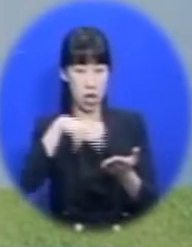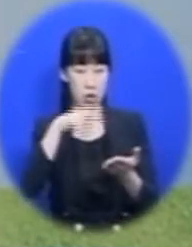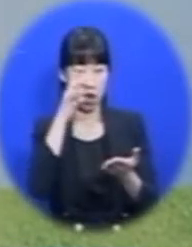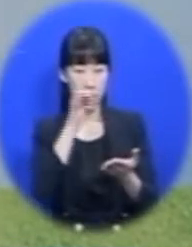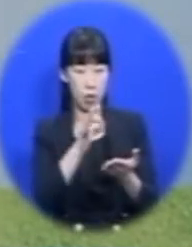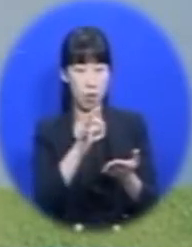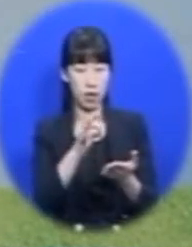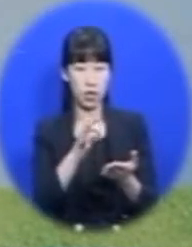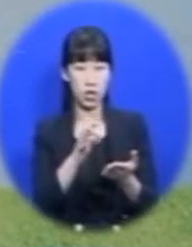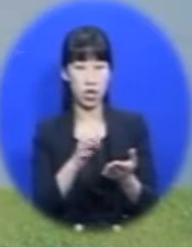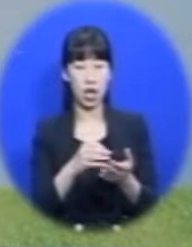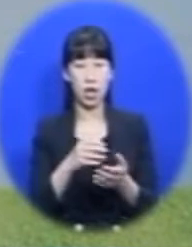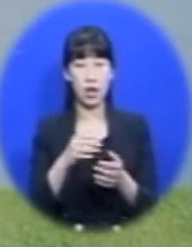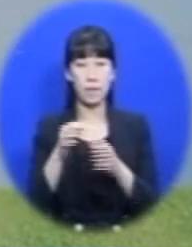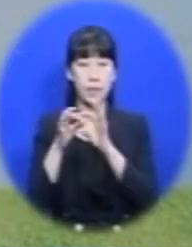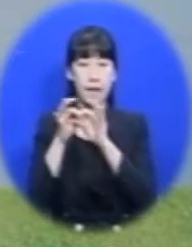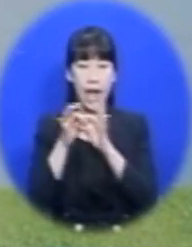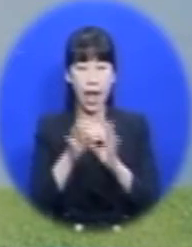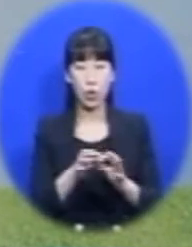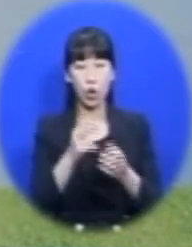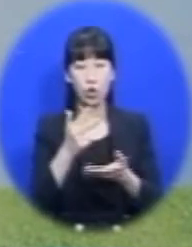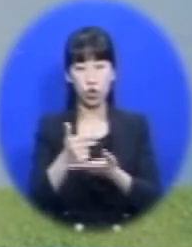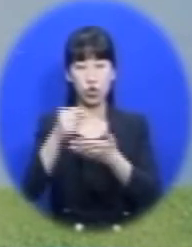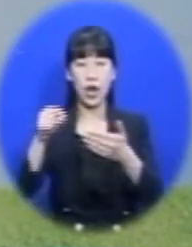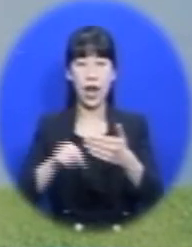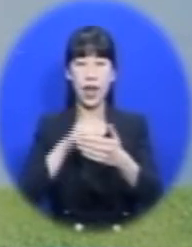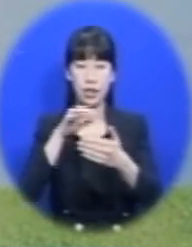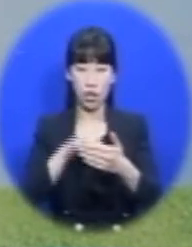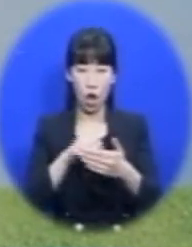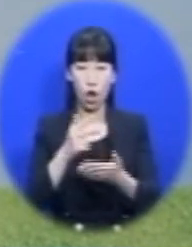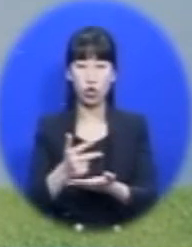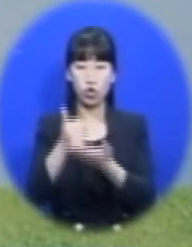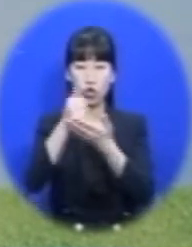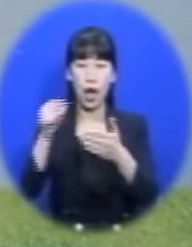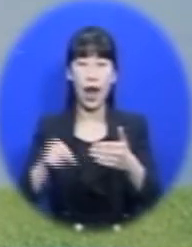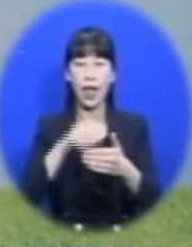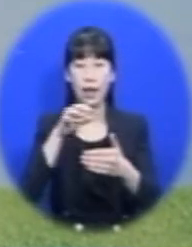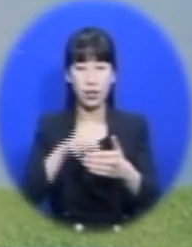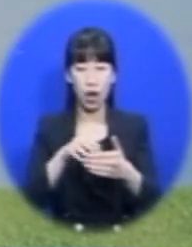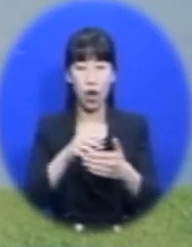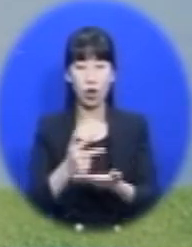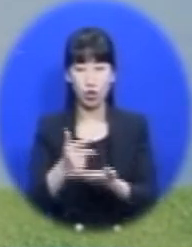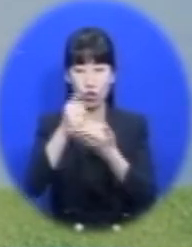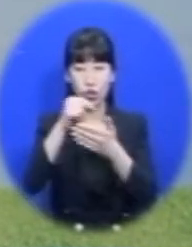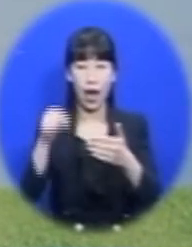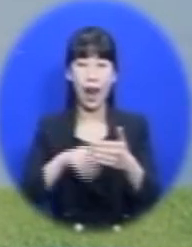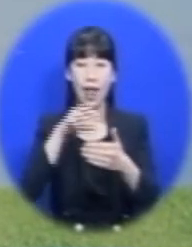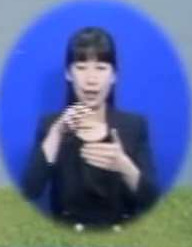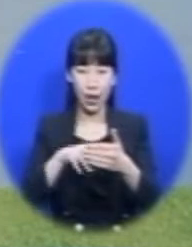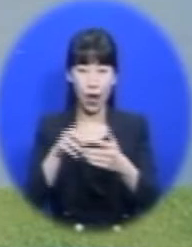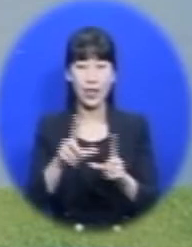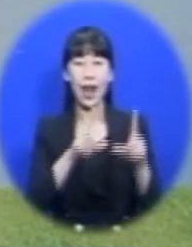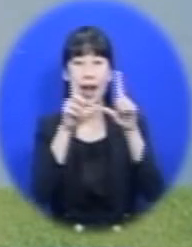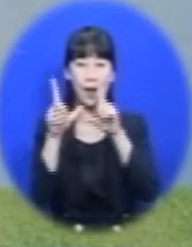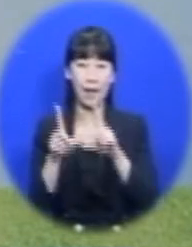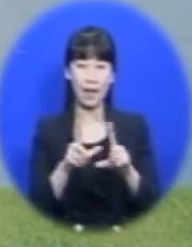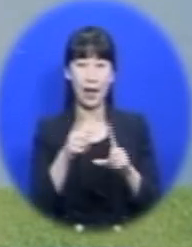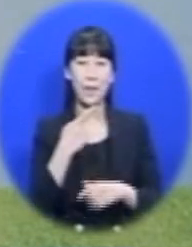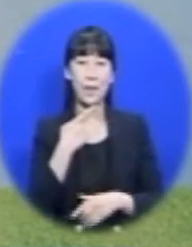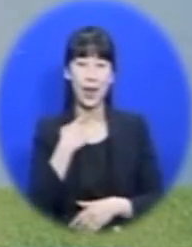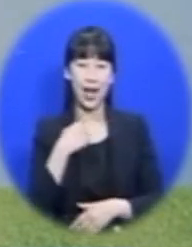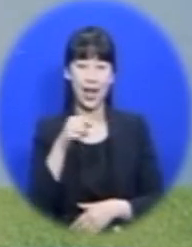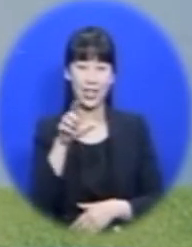주 안에서, 주 안에서, 주 안에서라고 말합니다. 사도 바울은 항상 주 안에 살았던 사람입니다.